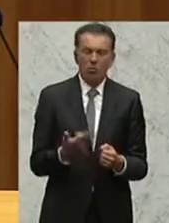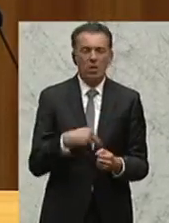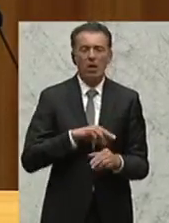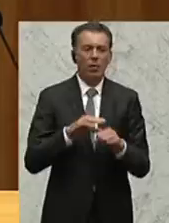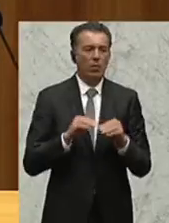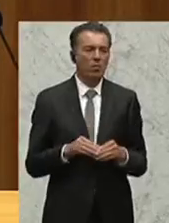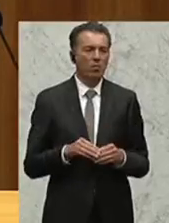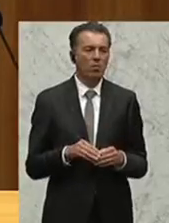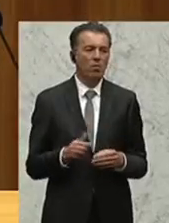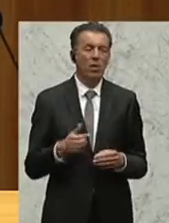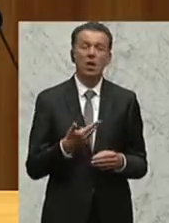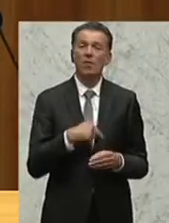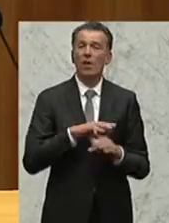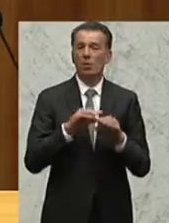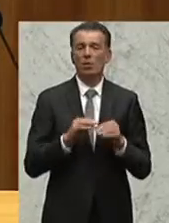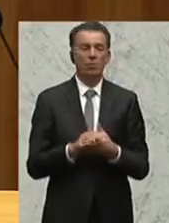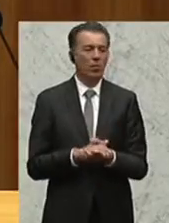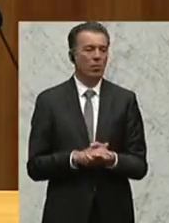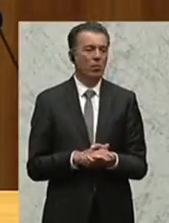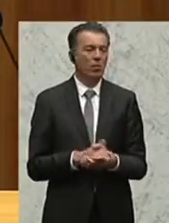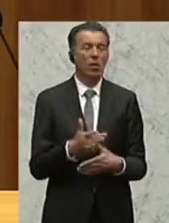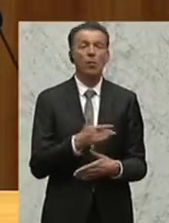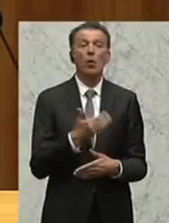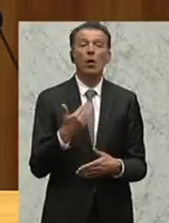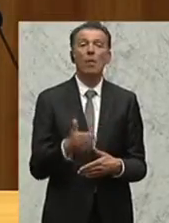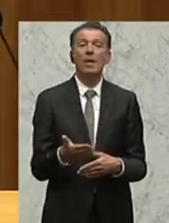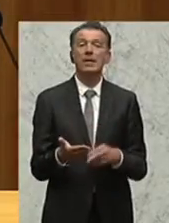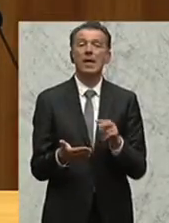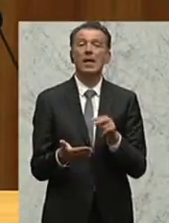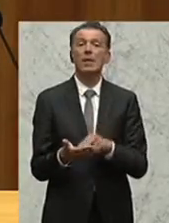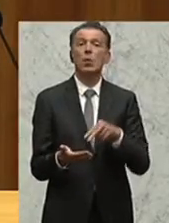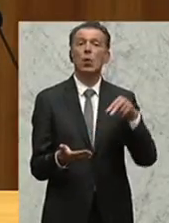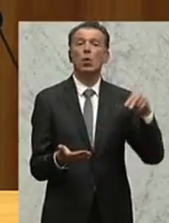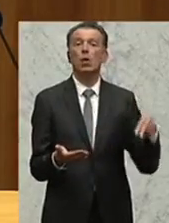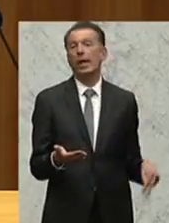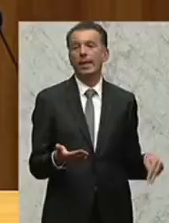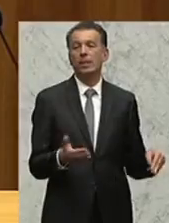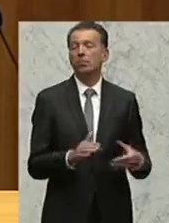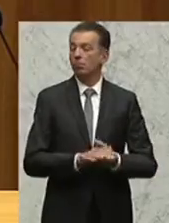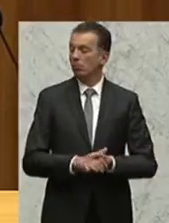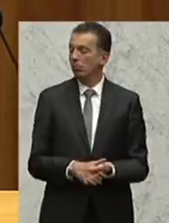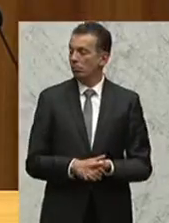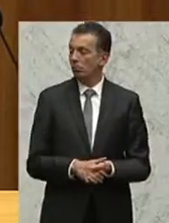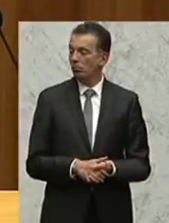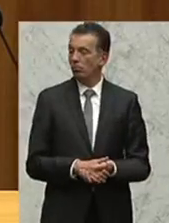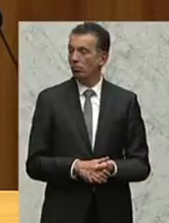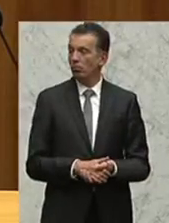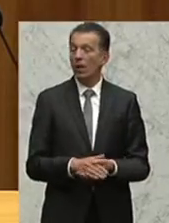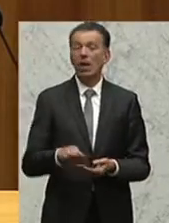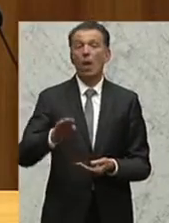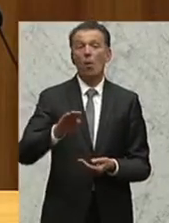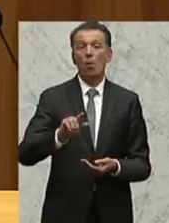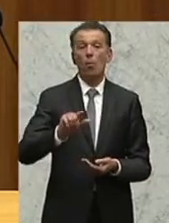stehen. Ich werde die Verantwortung übernehmen. Der Bürgermeister ist daraufhin zurückgetreten. In